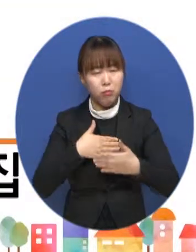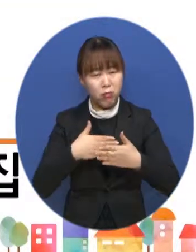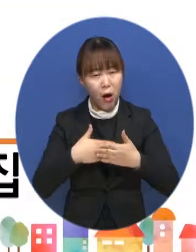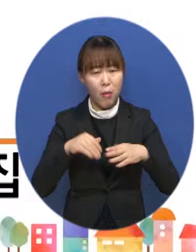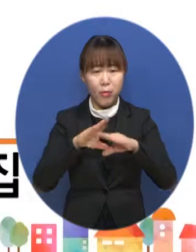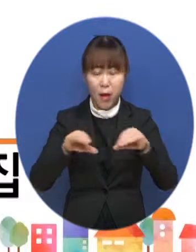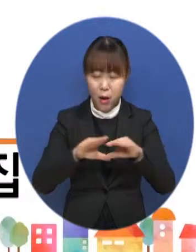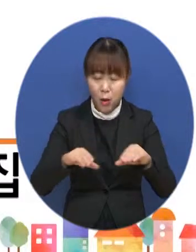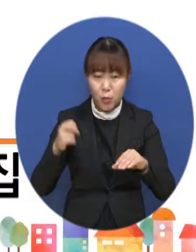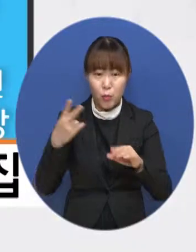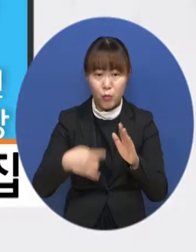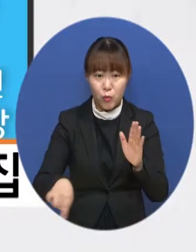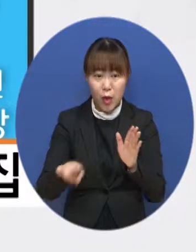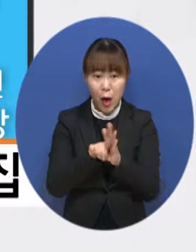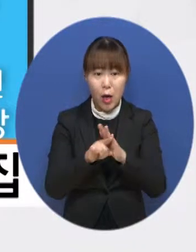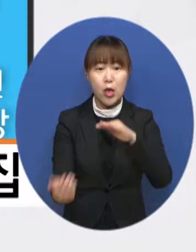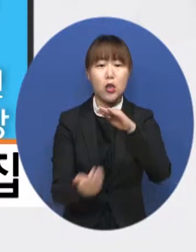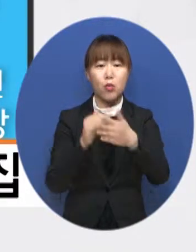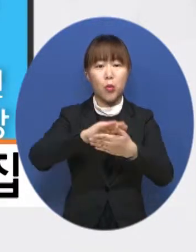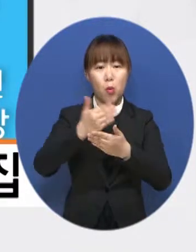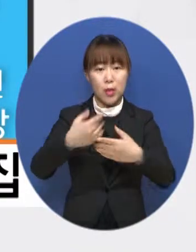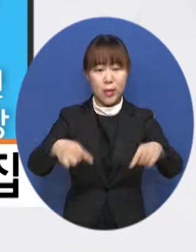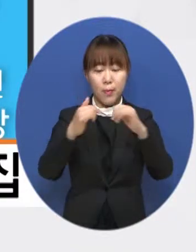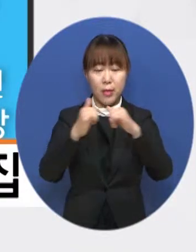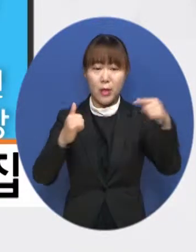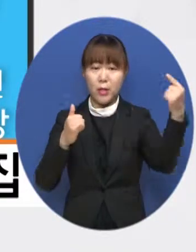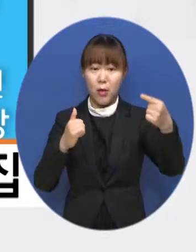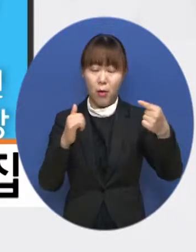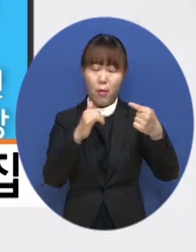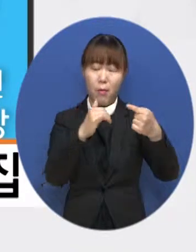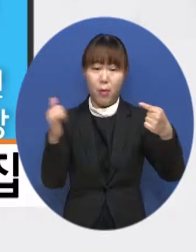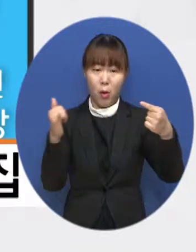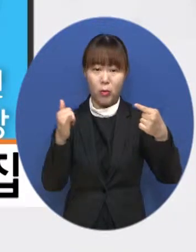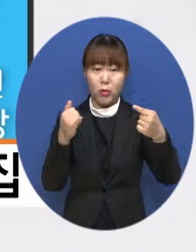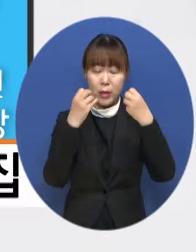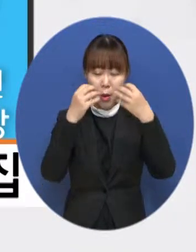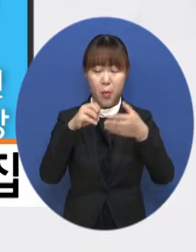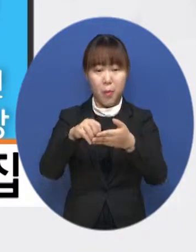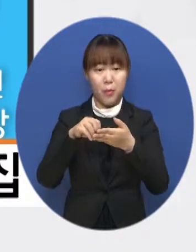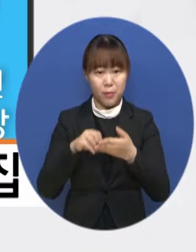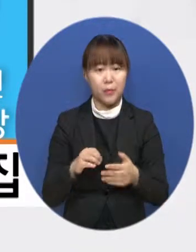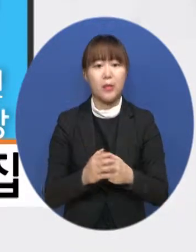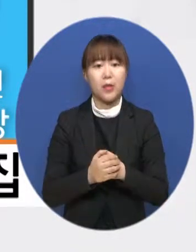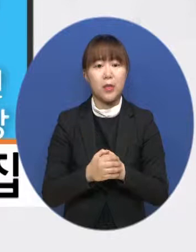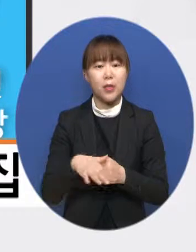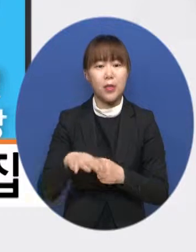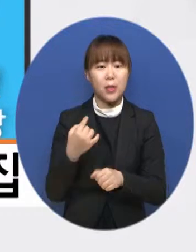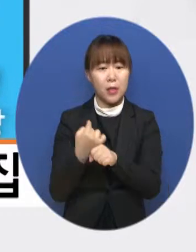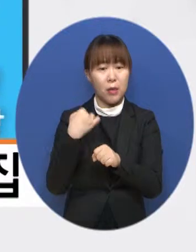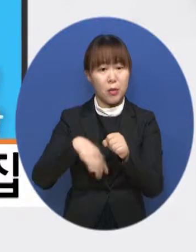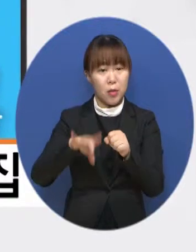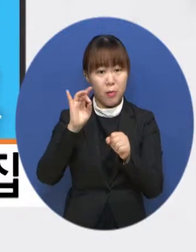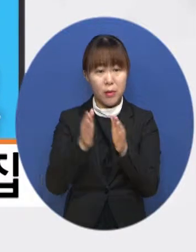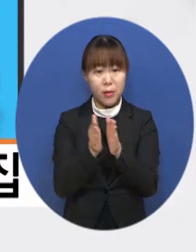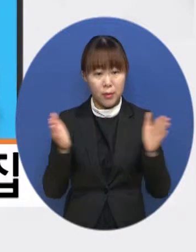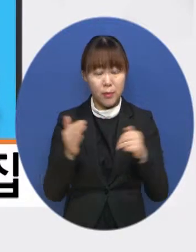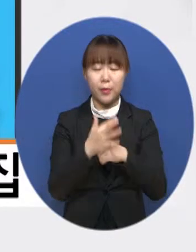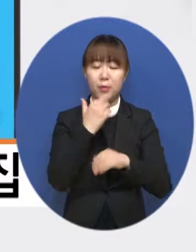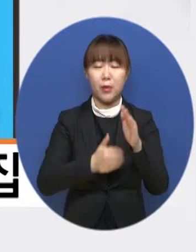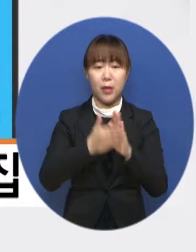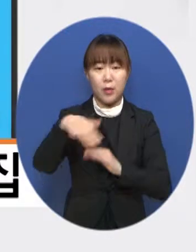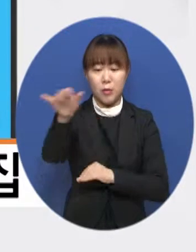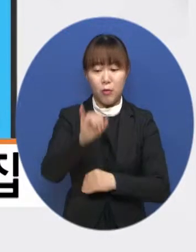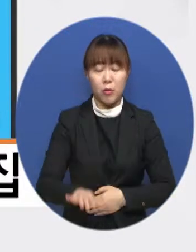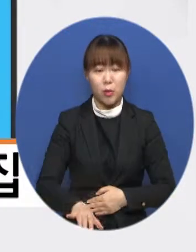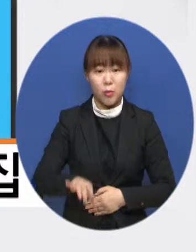해소를 위한 이름 통장 참여자 천명을 신규로 모집합니다 지난해 첫발을 내딛은 이름 통장은 서울시가 전국